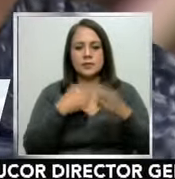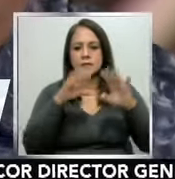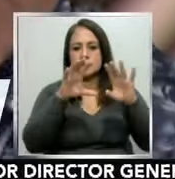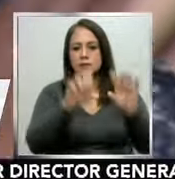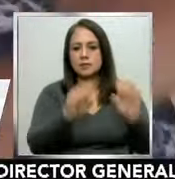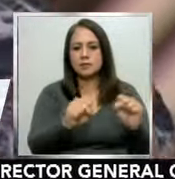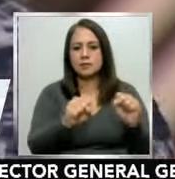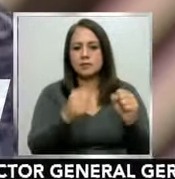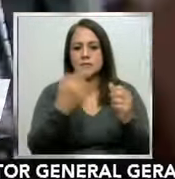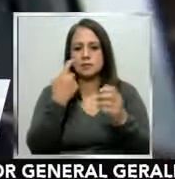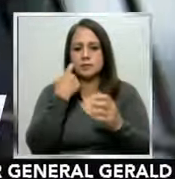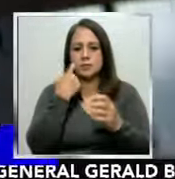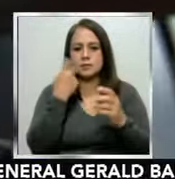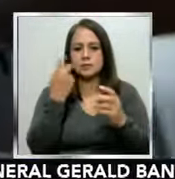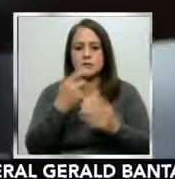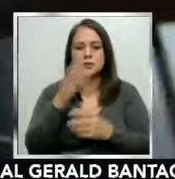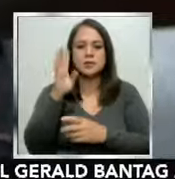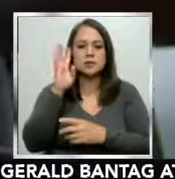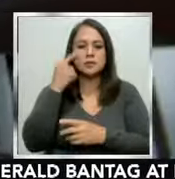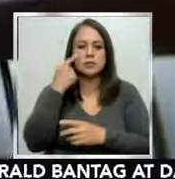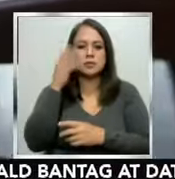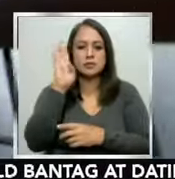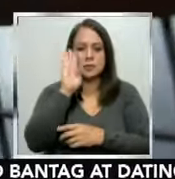Chief Gerald Bantag.